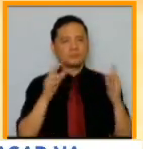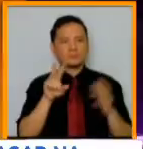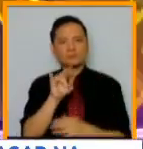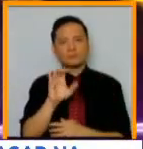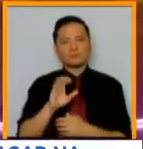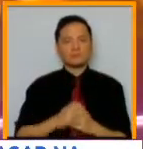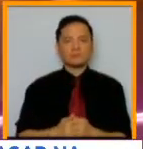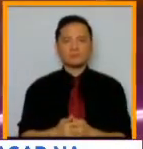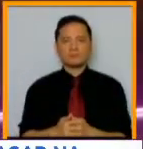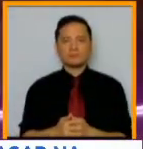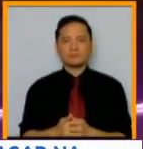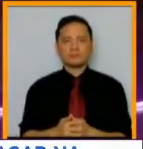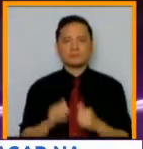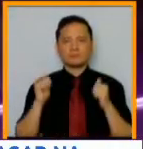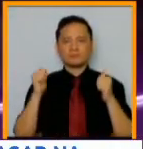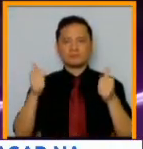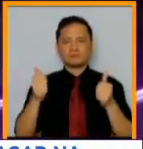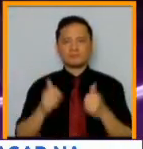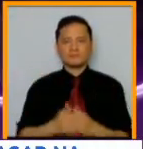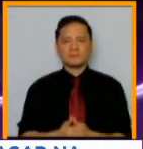having kind of a fun.